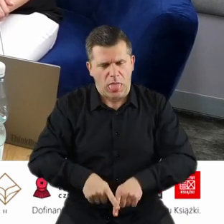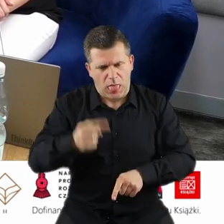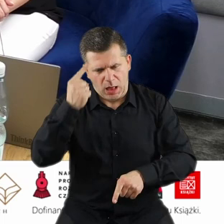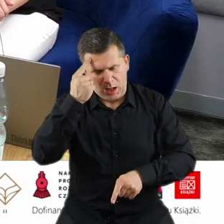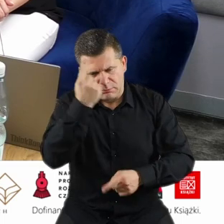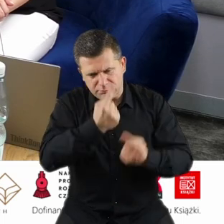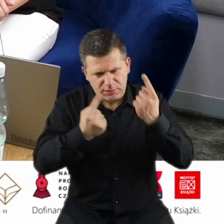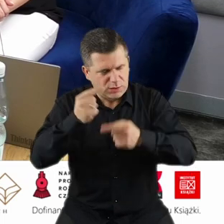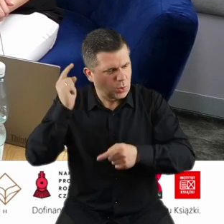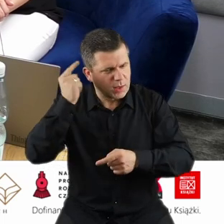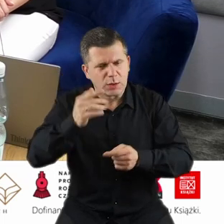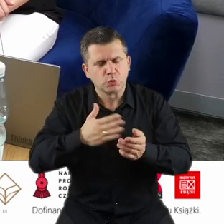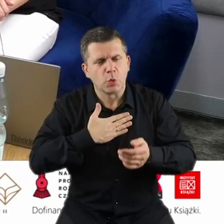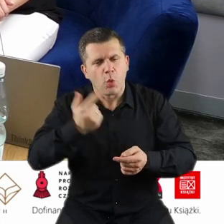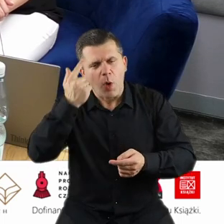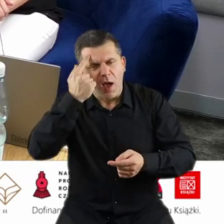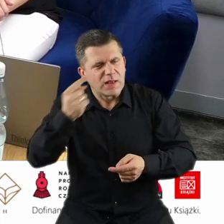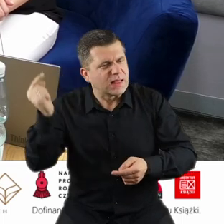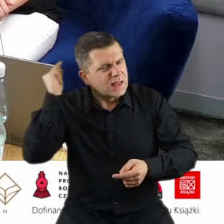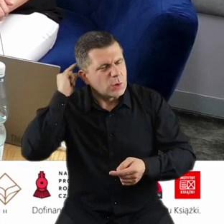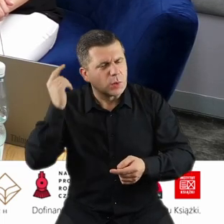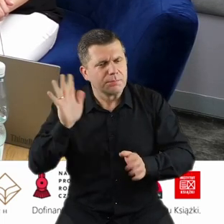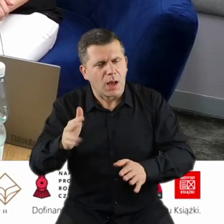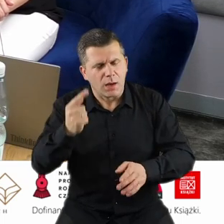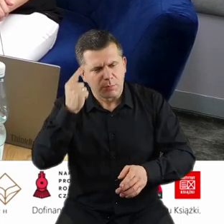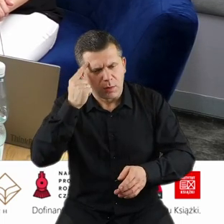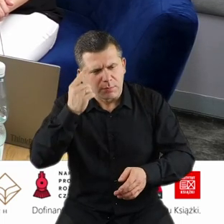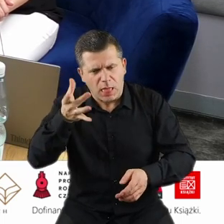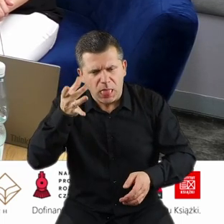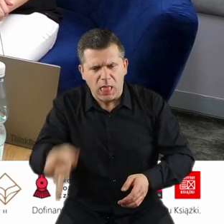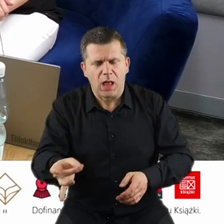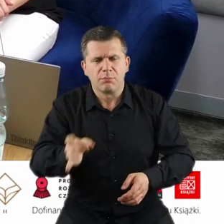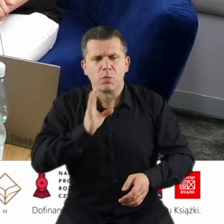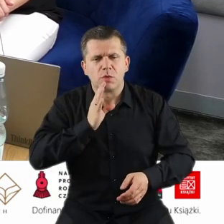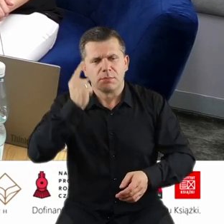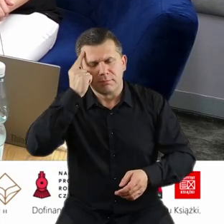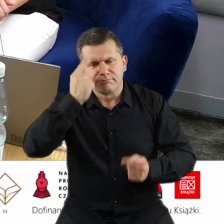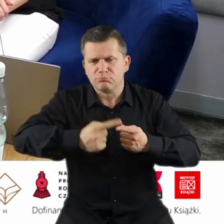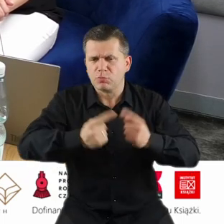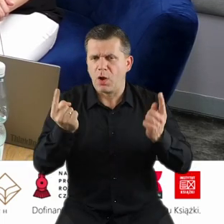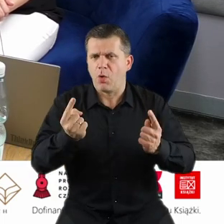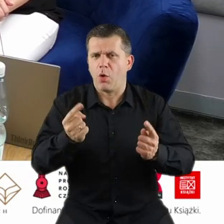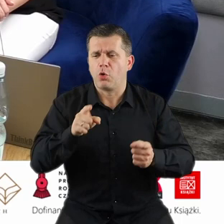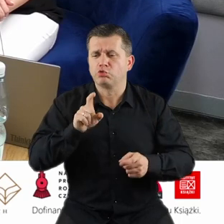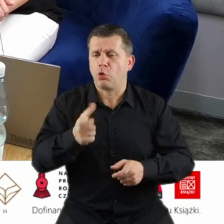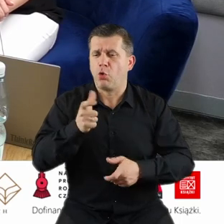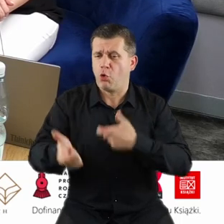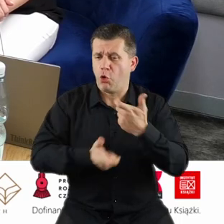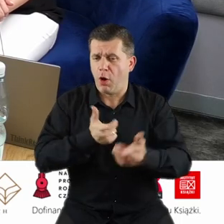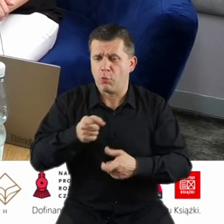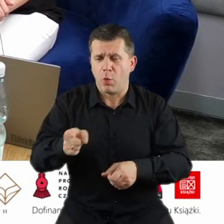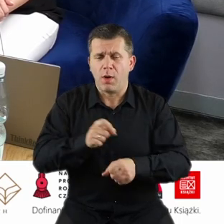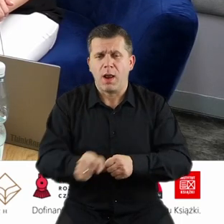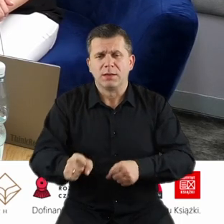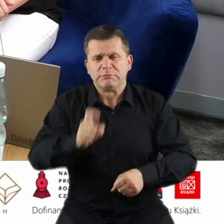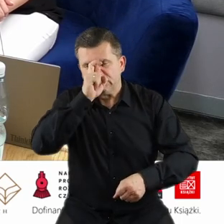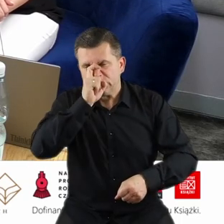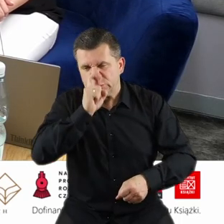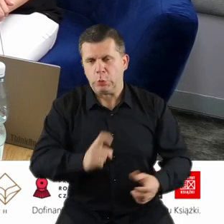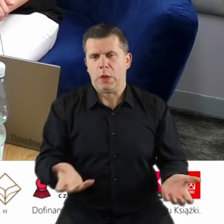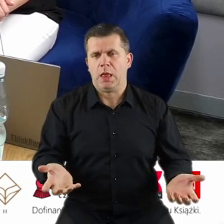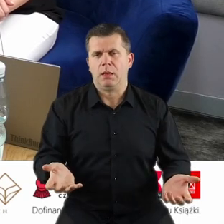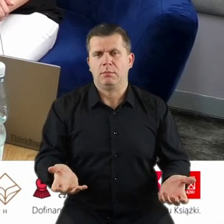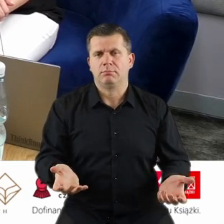wciąż z tyłu głowy ma jakby zaindukowaną takie przekonanie, że to, co robi,